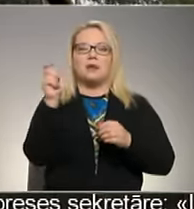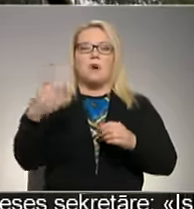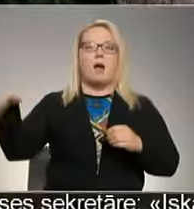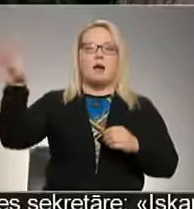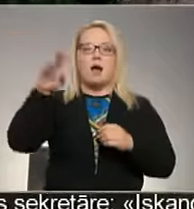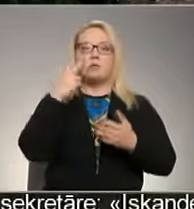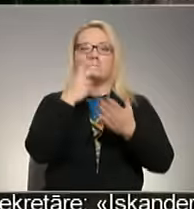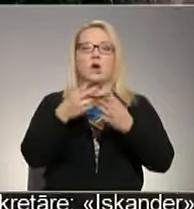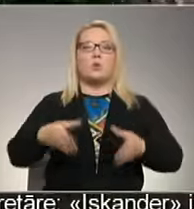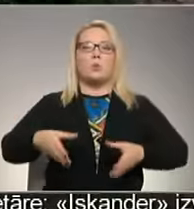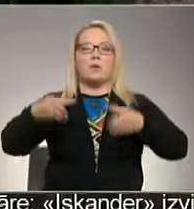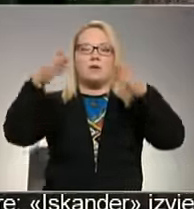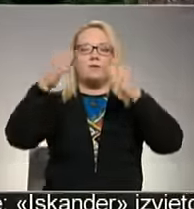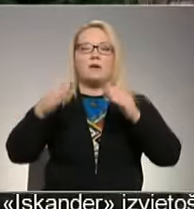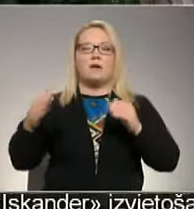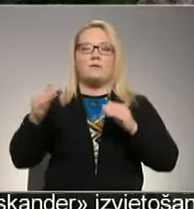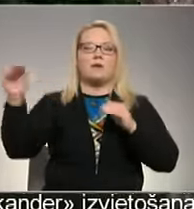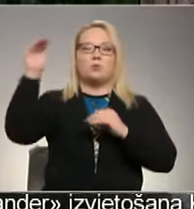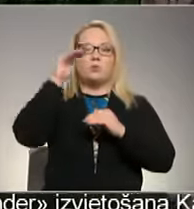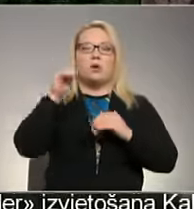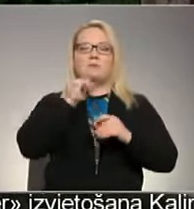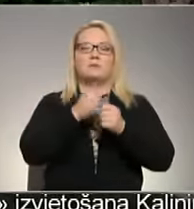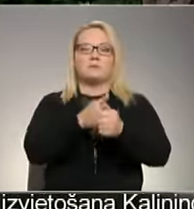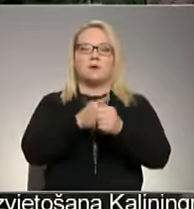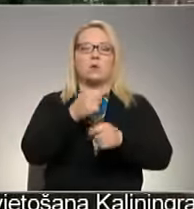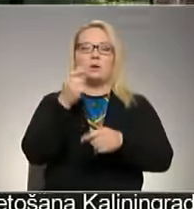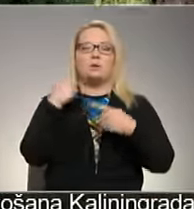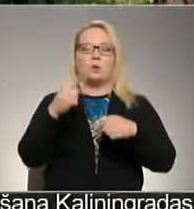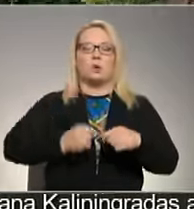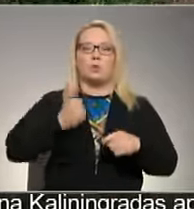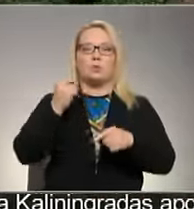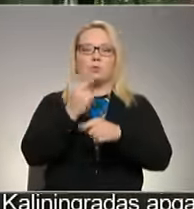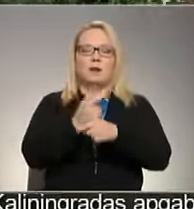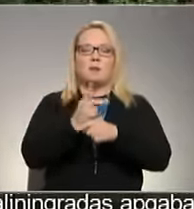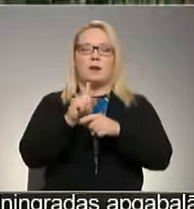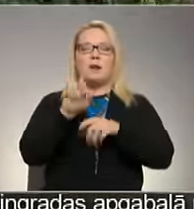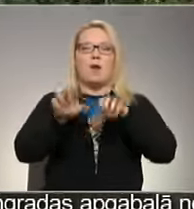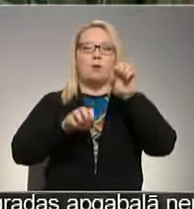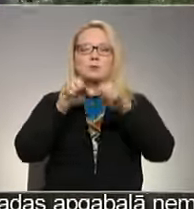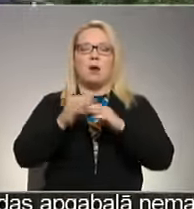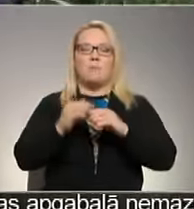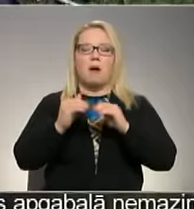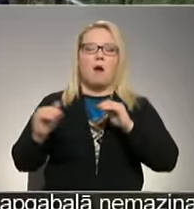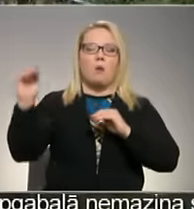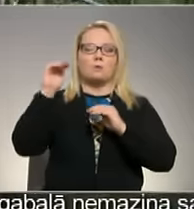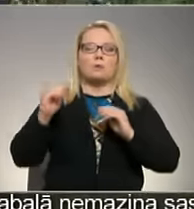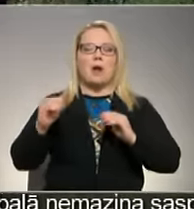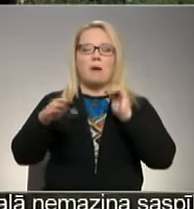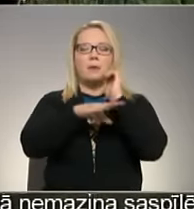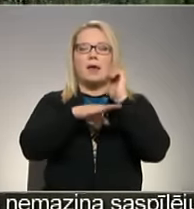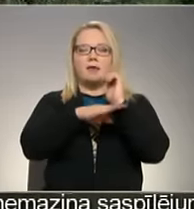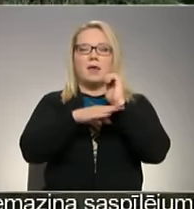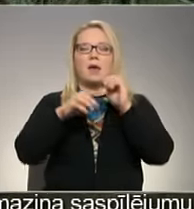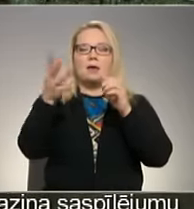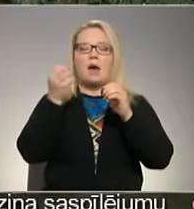turņa virsotnē. Tam seko krietni grūtāki uzdevumi. Alpinismu pasniedzēja vadībā jāuzkāpja augstā priedē, jāatrod karte un